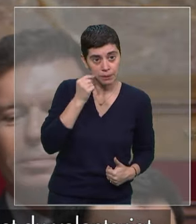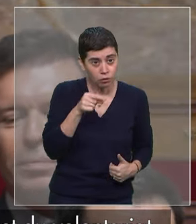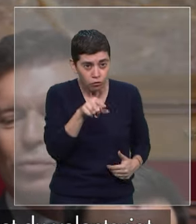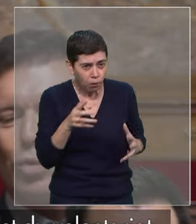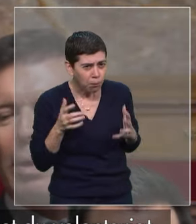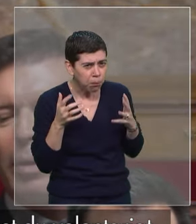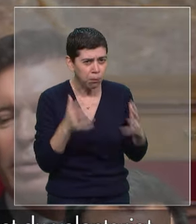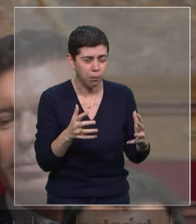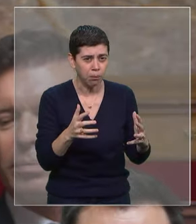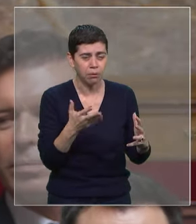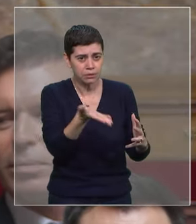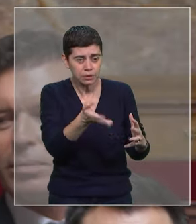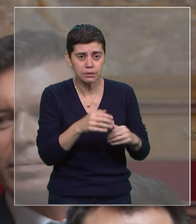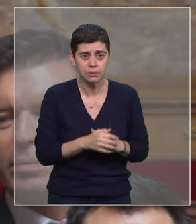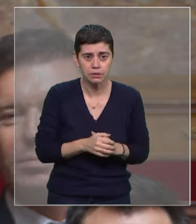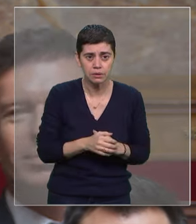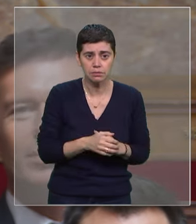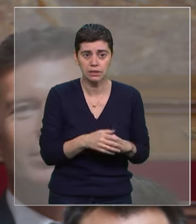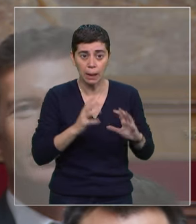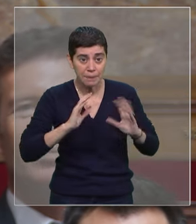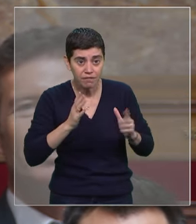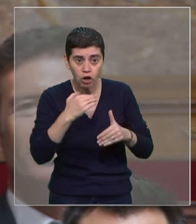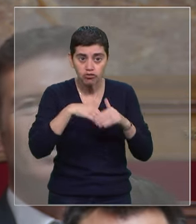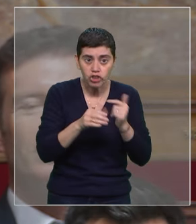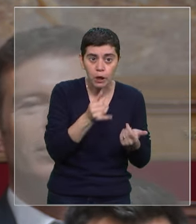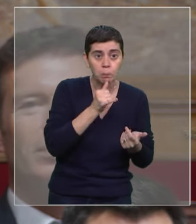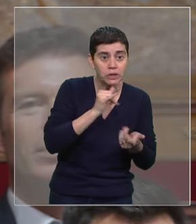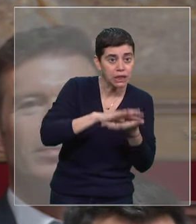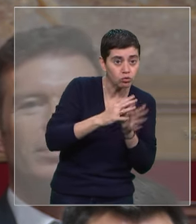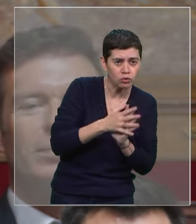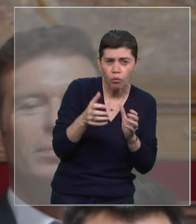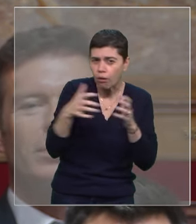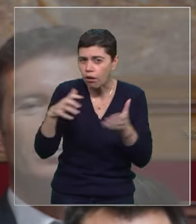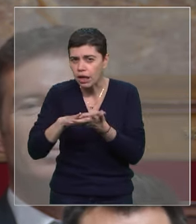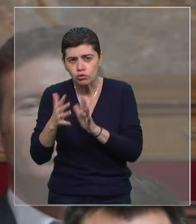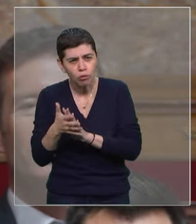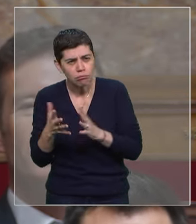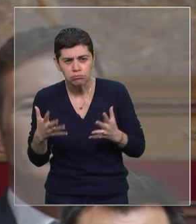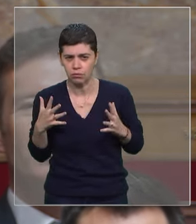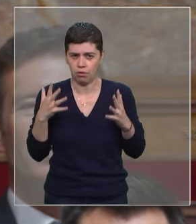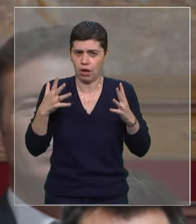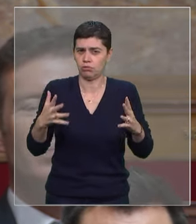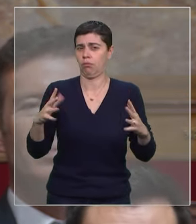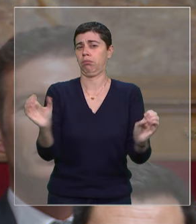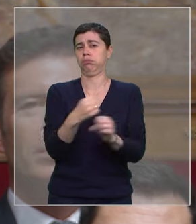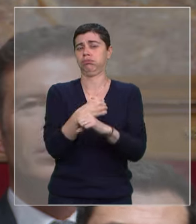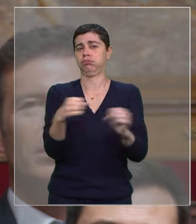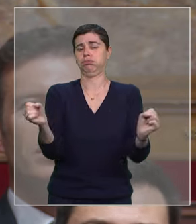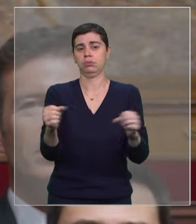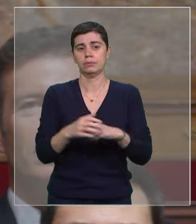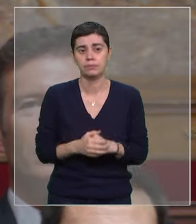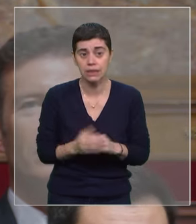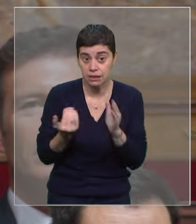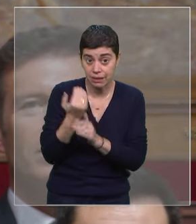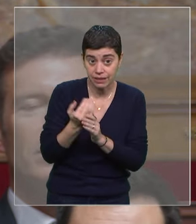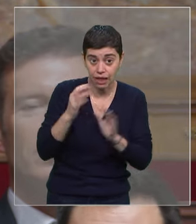vous... Que vous soyez bénévole au sein de petites ou grandes associations, votre engagement est immense. Nous l'avons vu encore